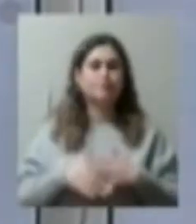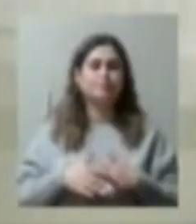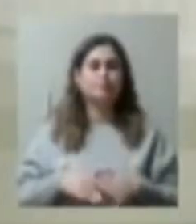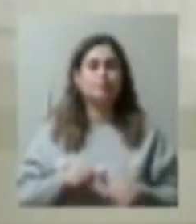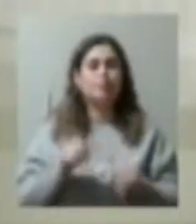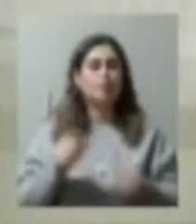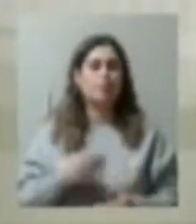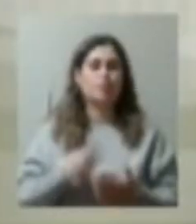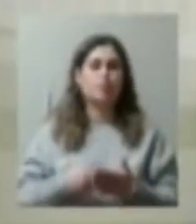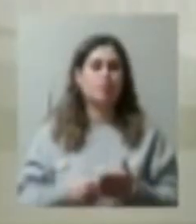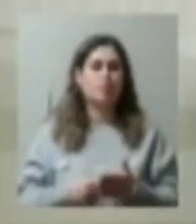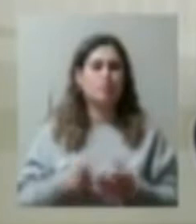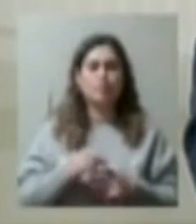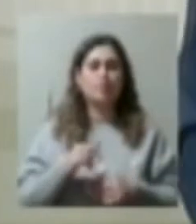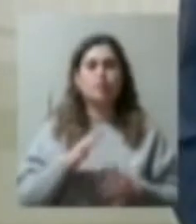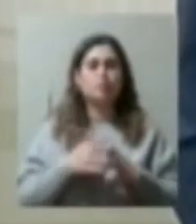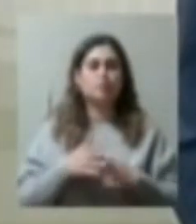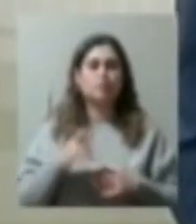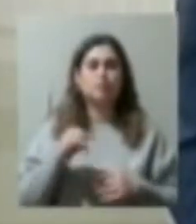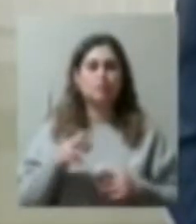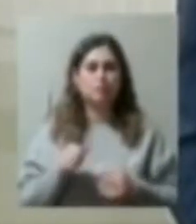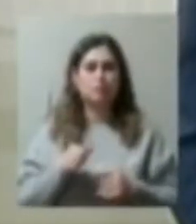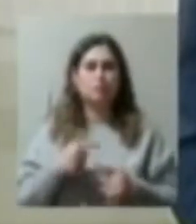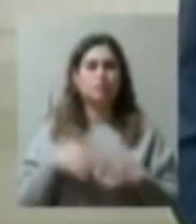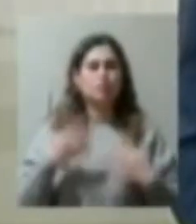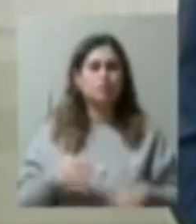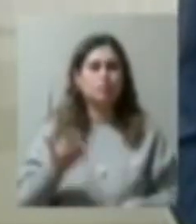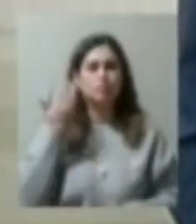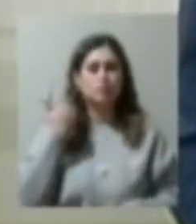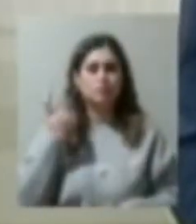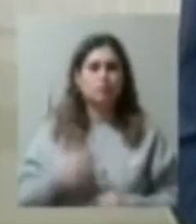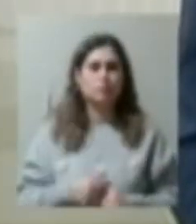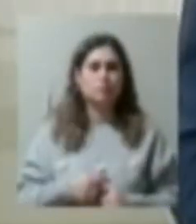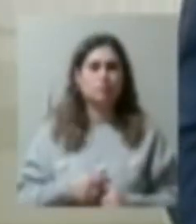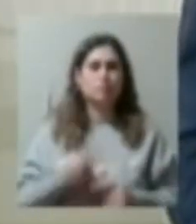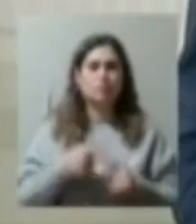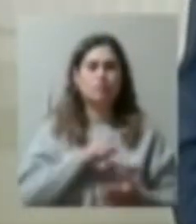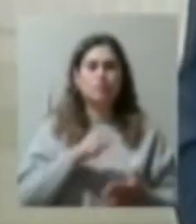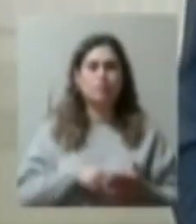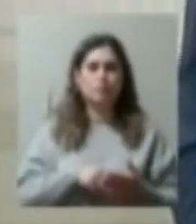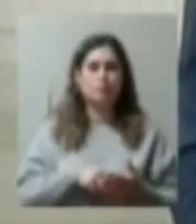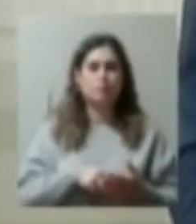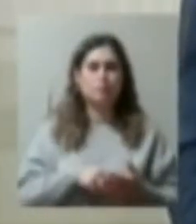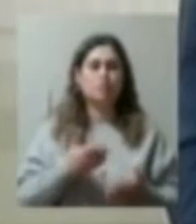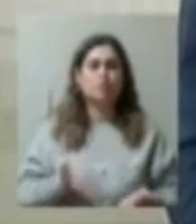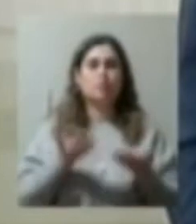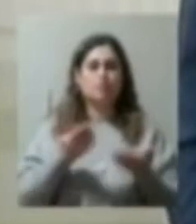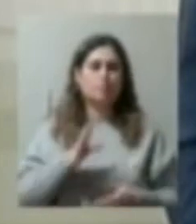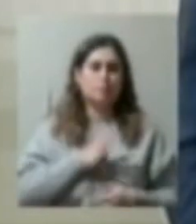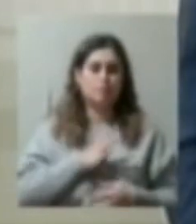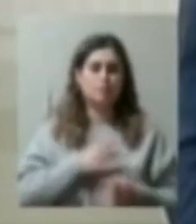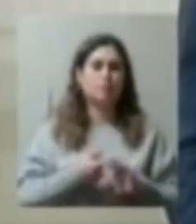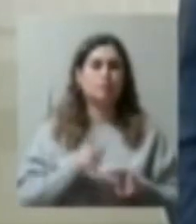чогось? Запроси від сільських рад вже давно це питання піднімалося, тому